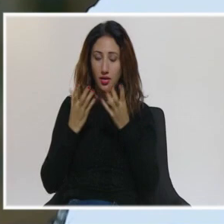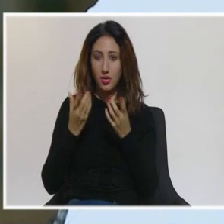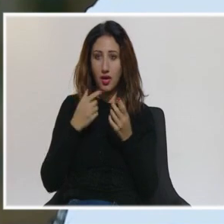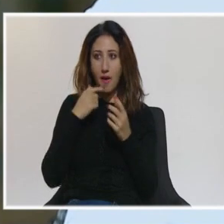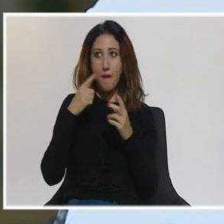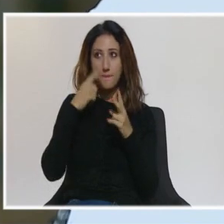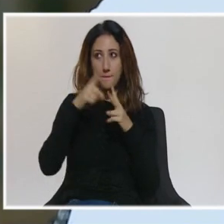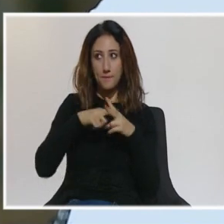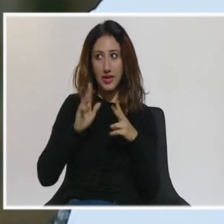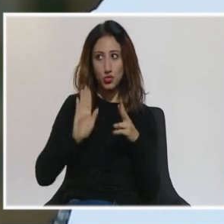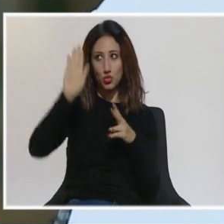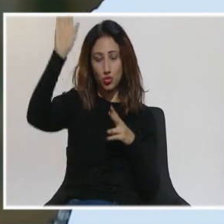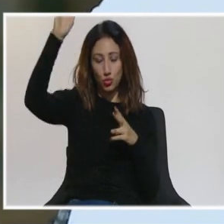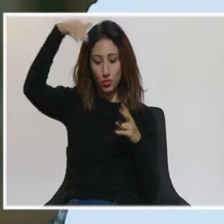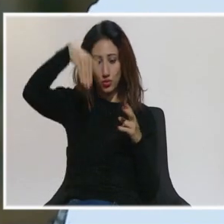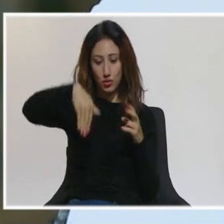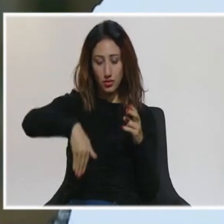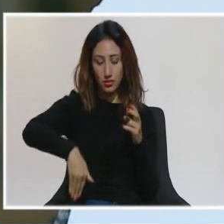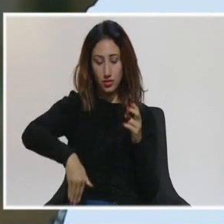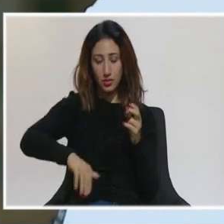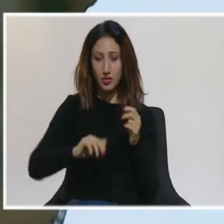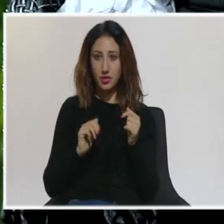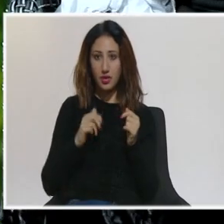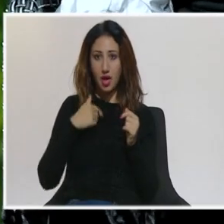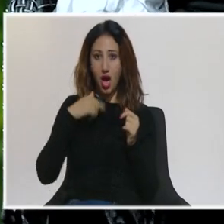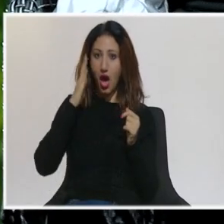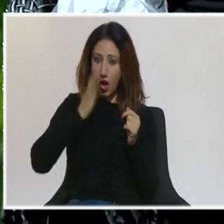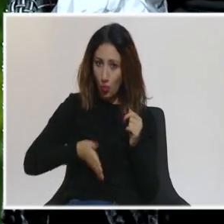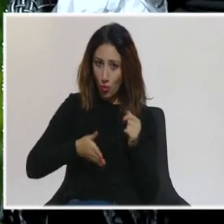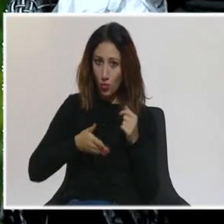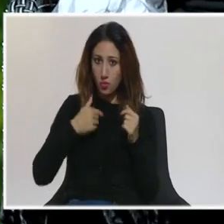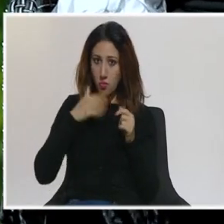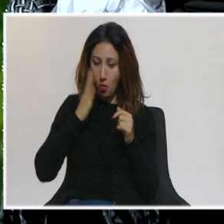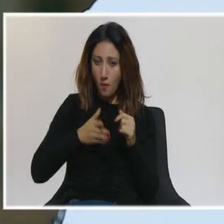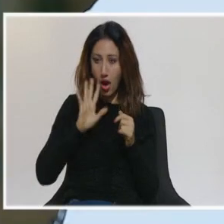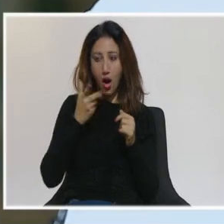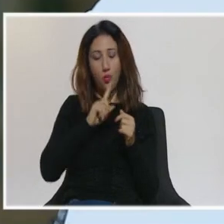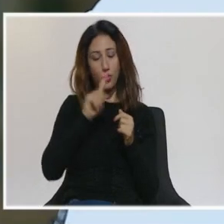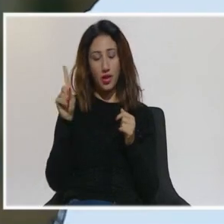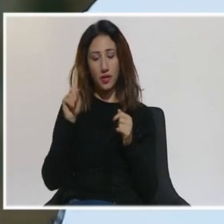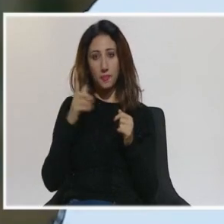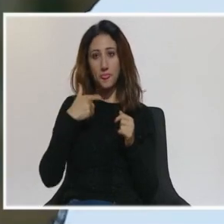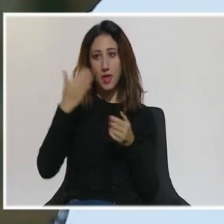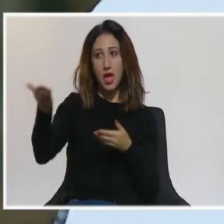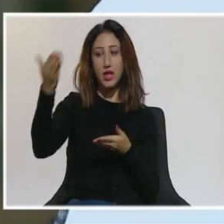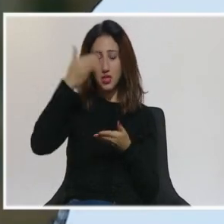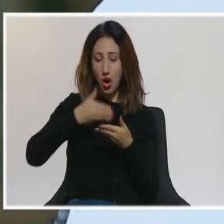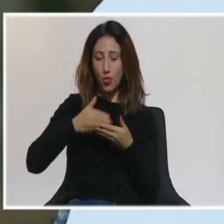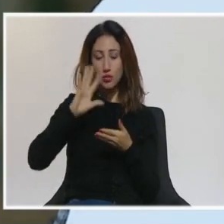او انحدار، بين نكون او لا نكون، بين نعود او لا